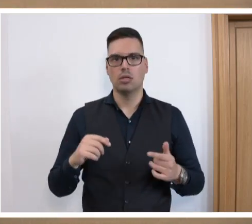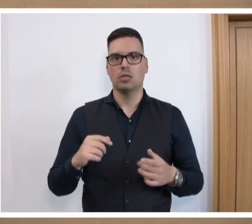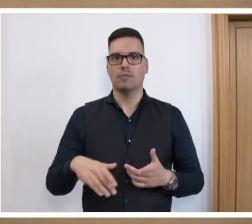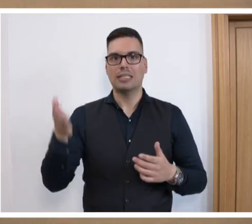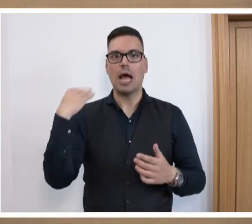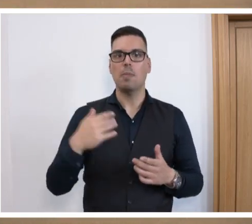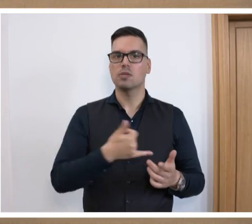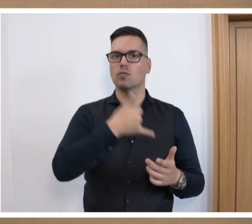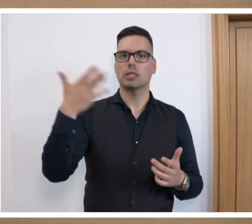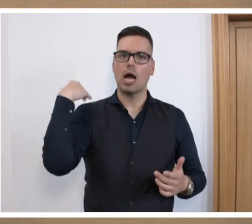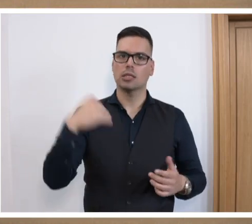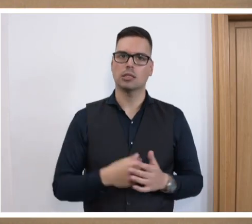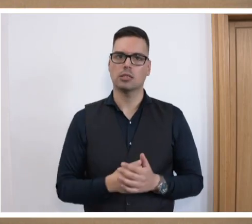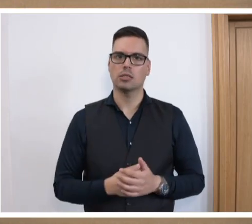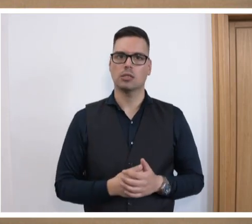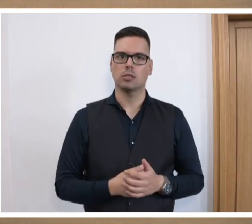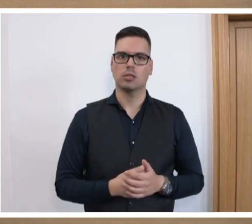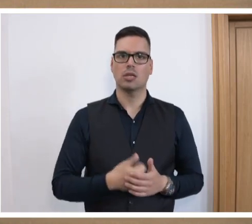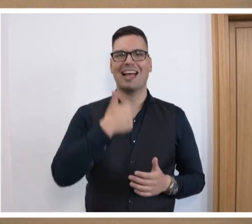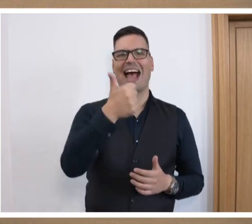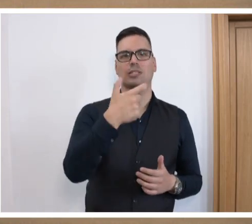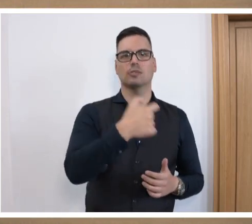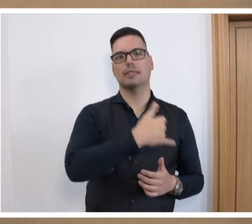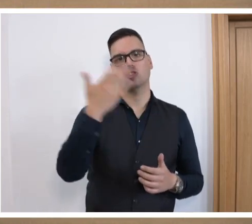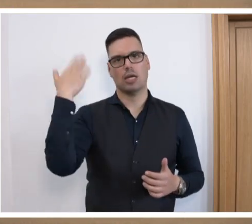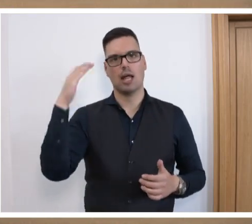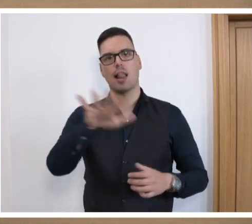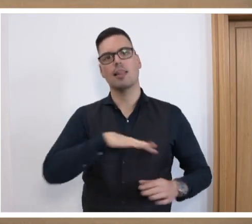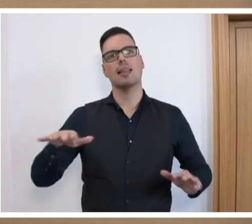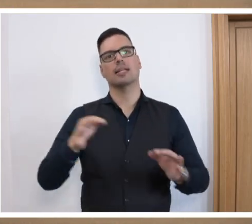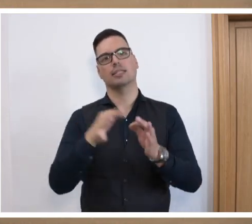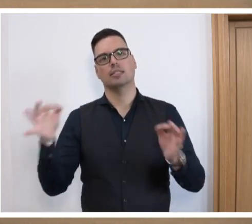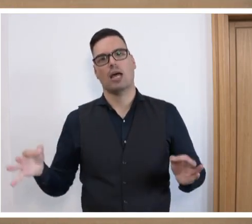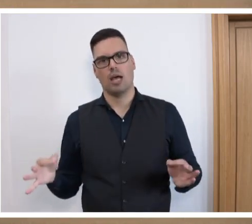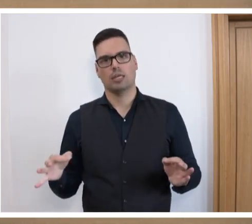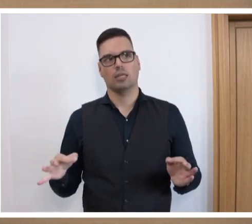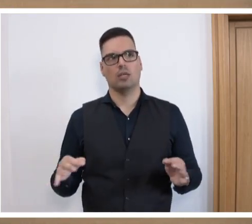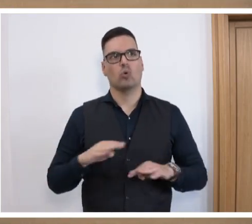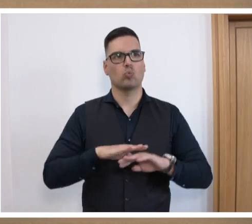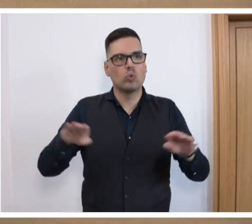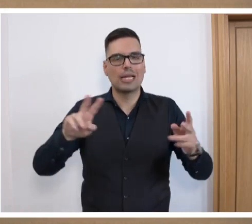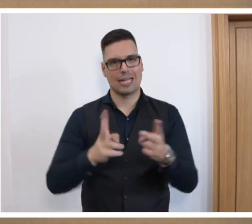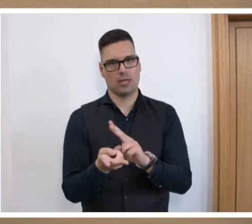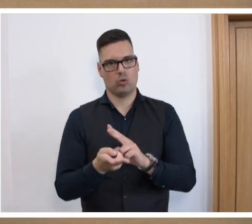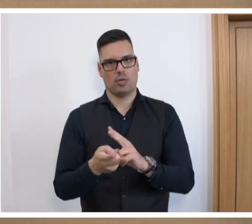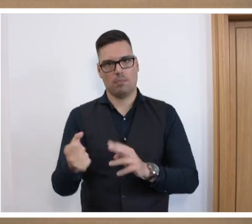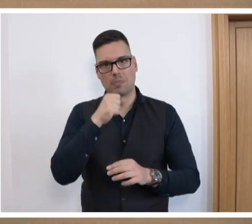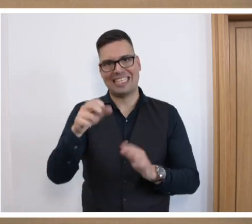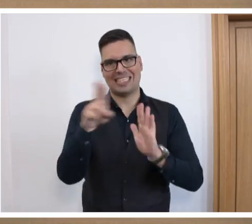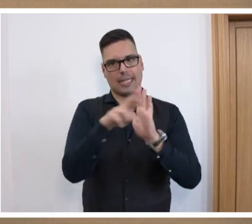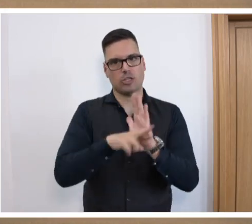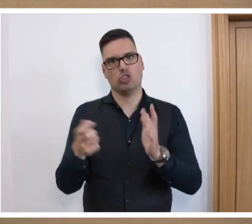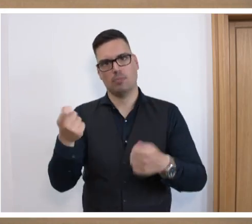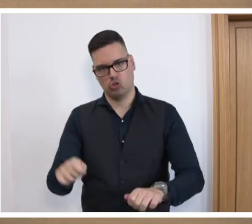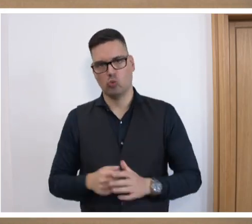Jahren? 21 Jahre ist es her. Hat der Landtag schon einmal eine grundlegende Änderung des Medienrechts